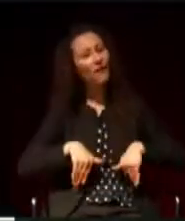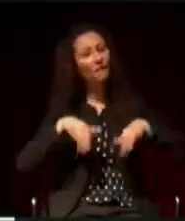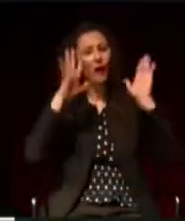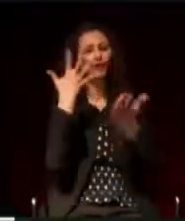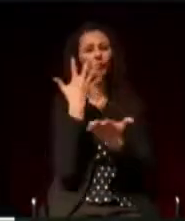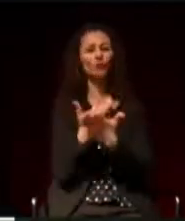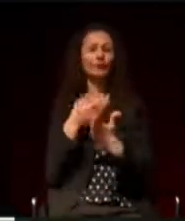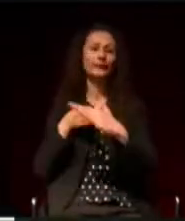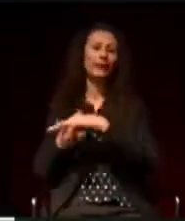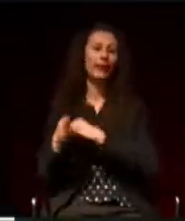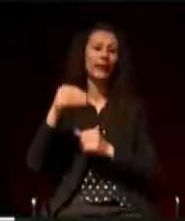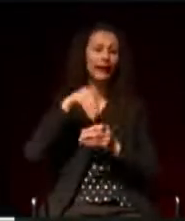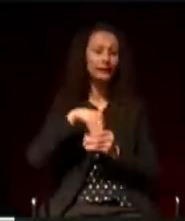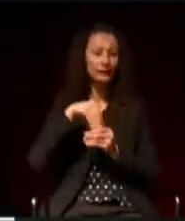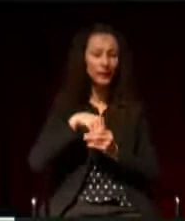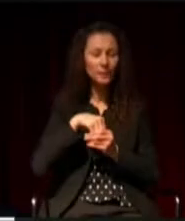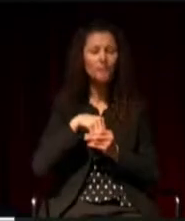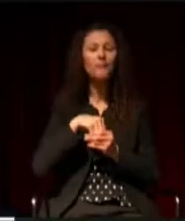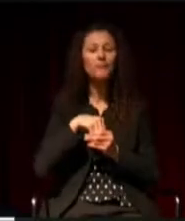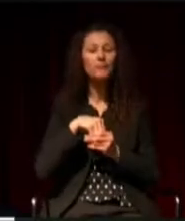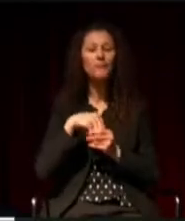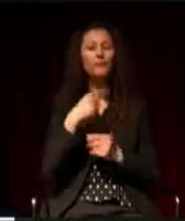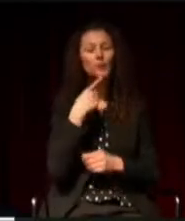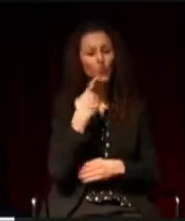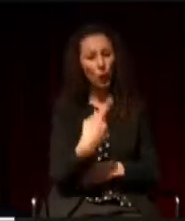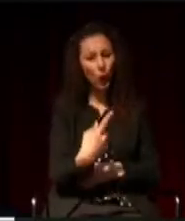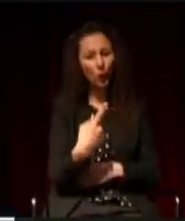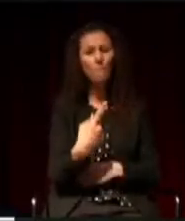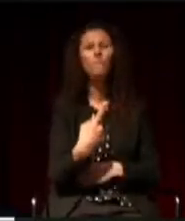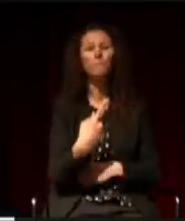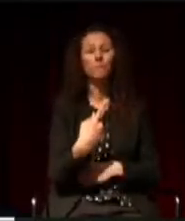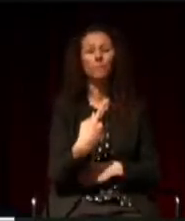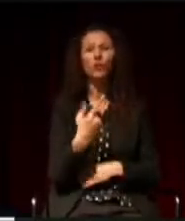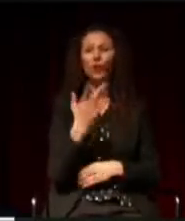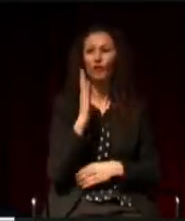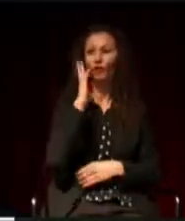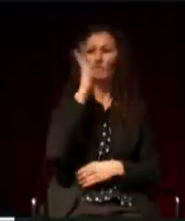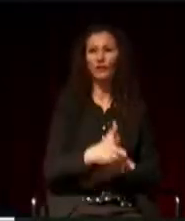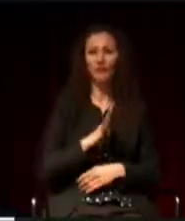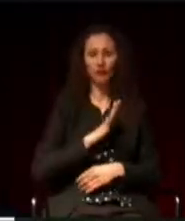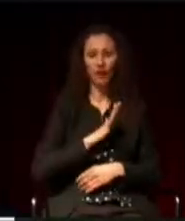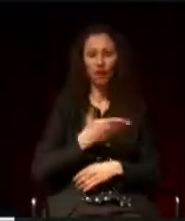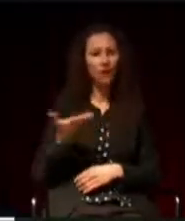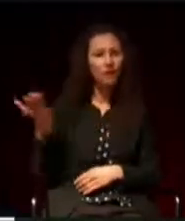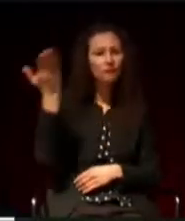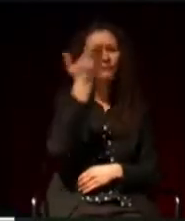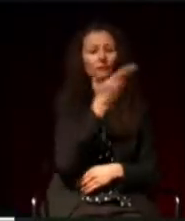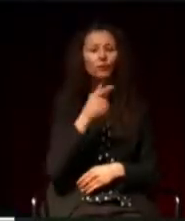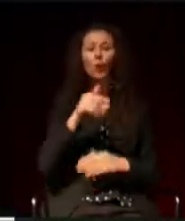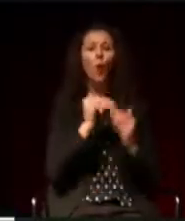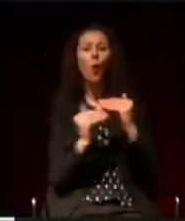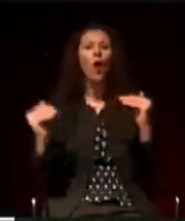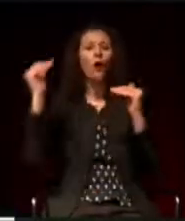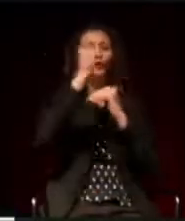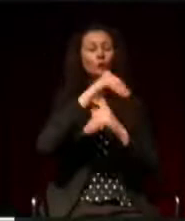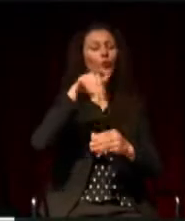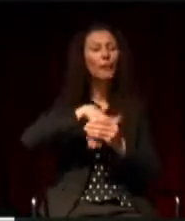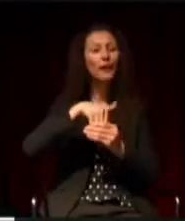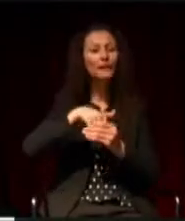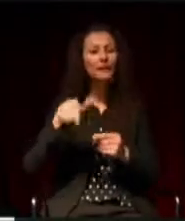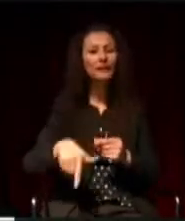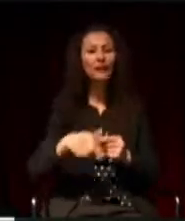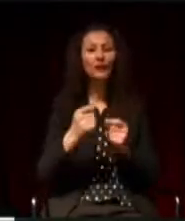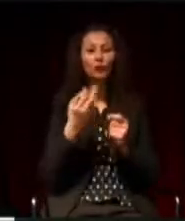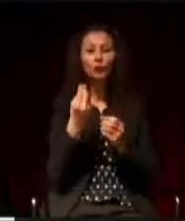olmaz kayıtlara geçsin diye söylüyorum. Yoksa kahir bir çoğunluk var hatta. Bu olağanüstü meclisin böyle